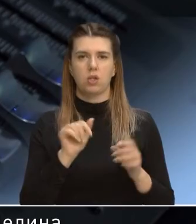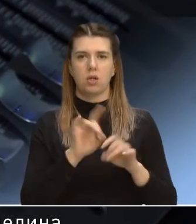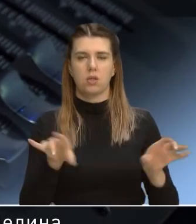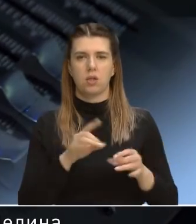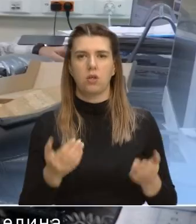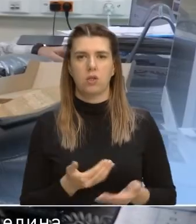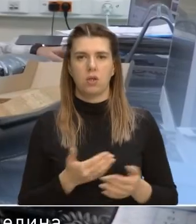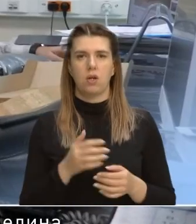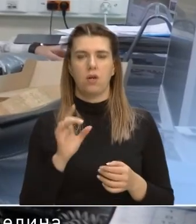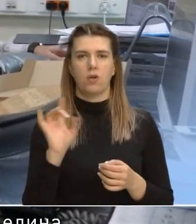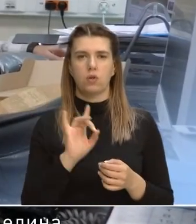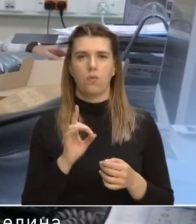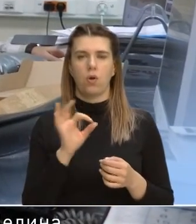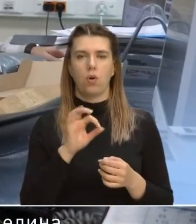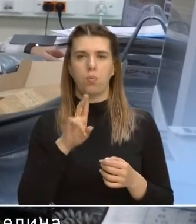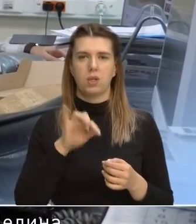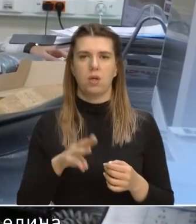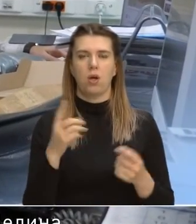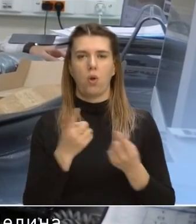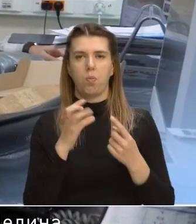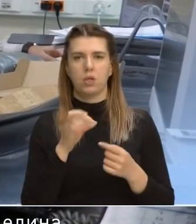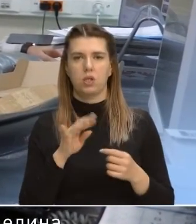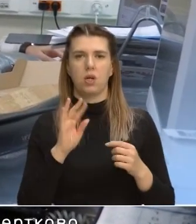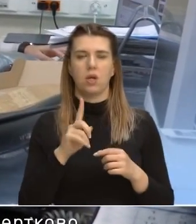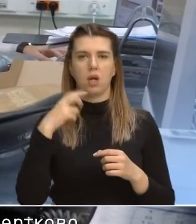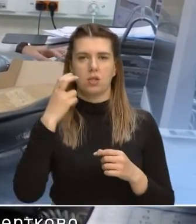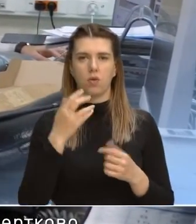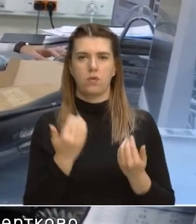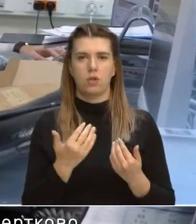задача – рассказать жителям Донского региона о быте, обычаях и месте казаков в современном мире.